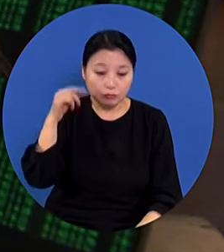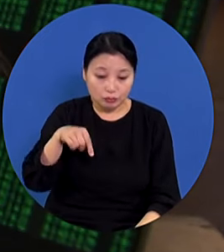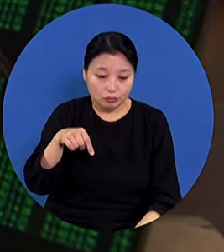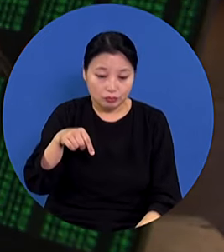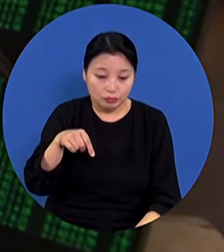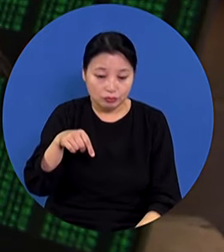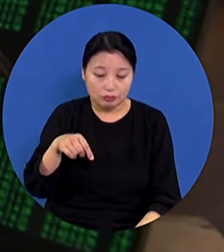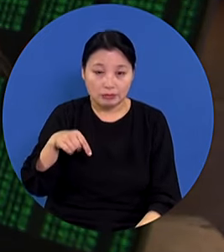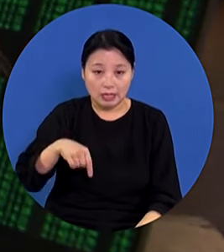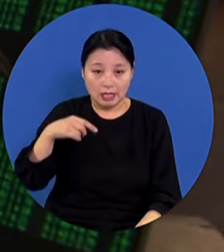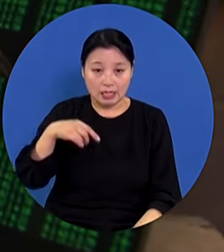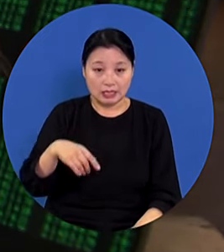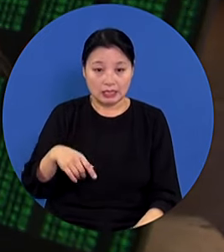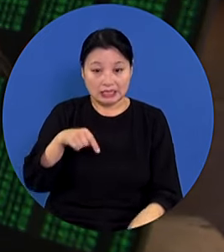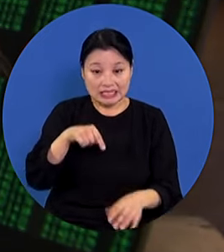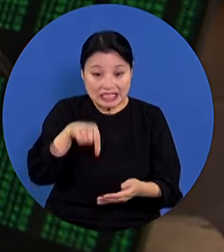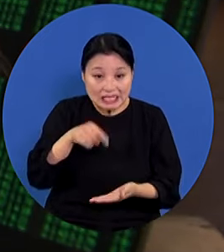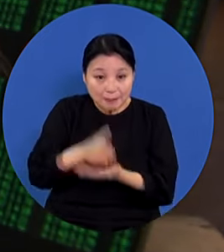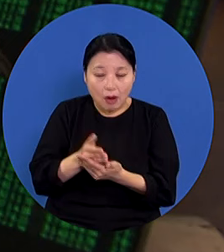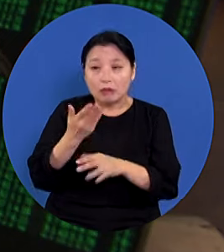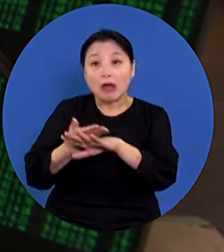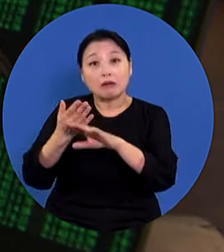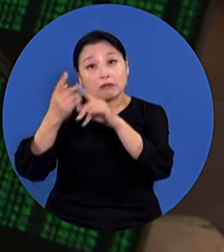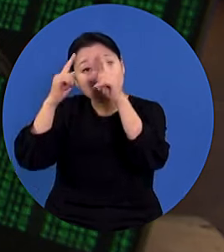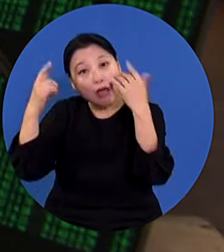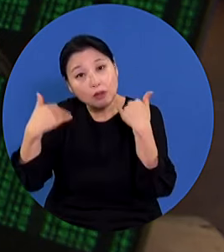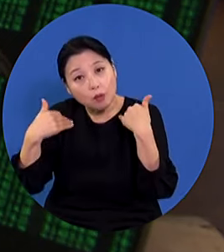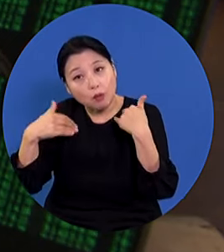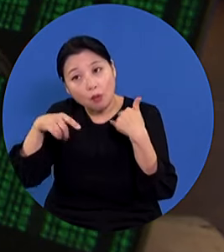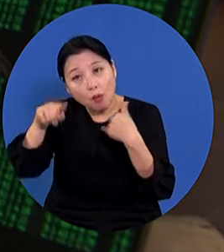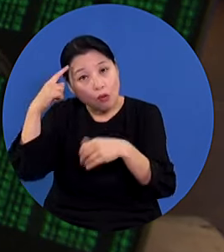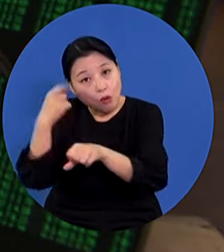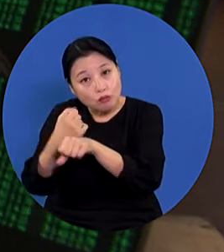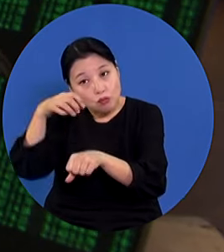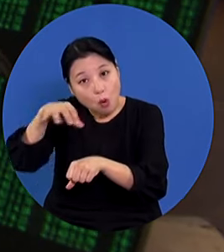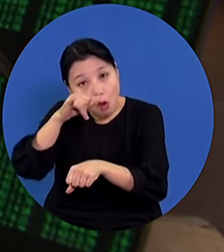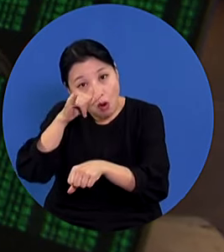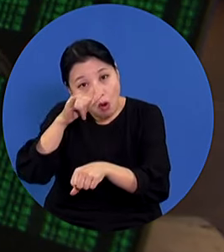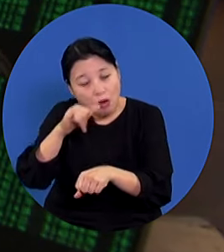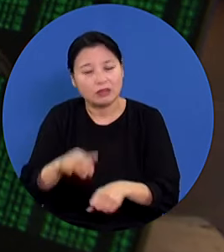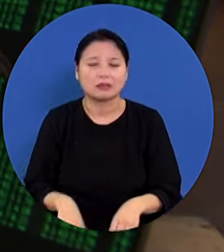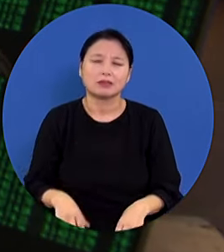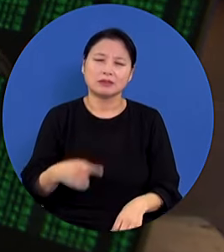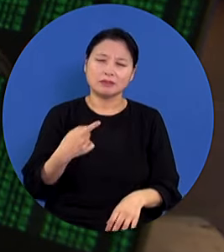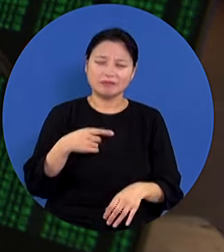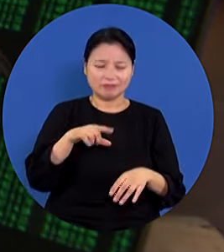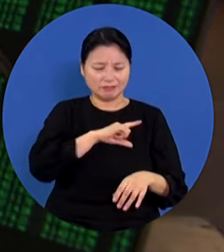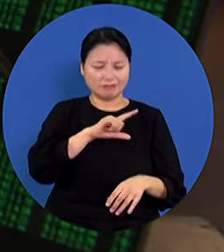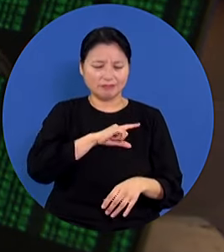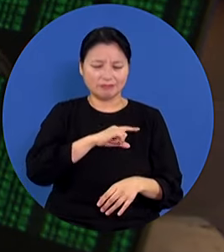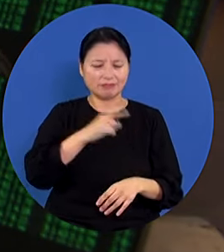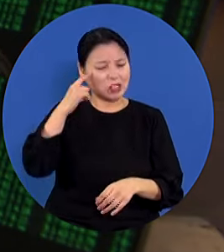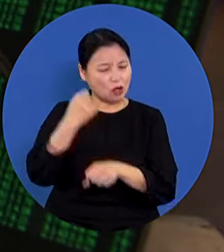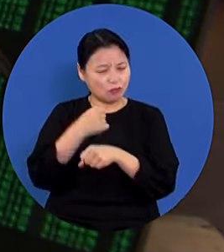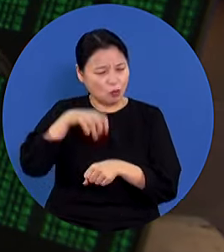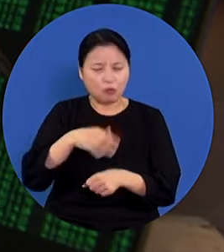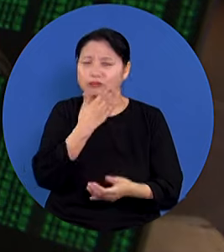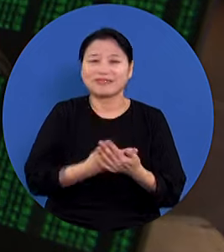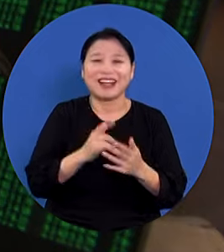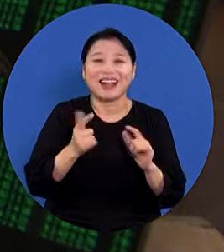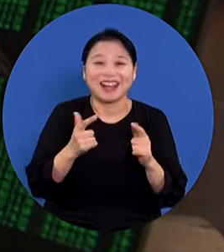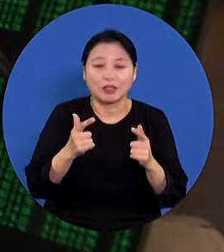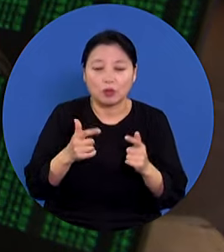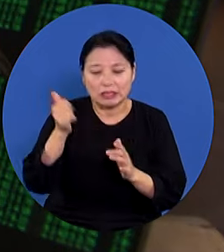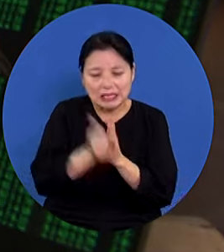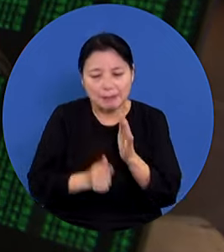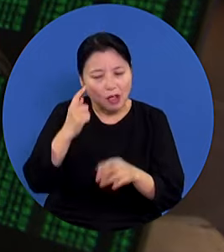우리나라에는 혹시 다른 대학에 이런 연구소는 없습니까, 아직? 그러니까 꼭 이름이 연구소라고 있는 게 중요한 것 같지는 않고. 근데